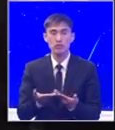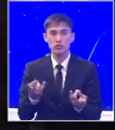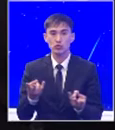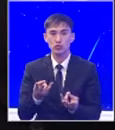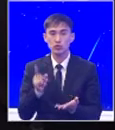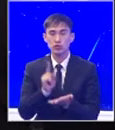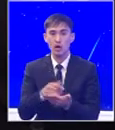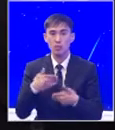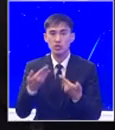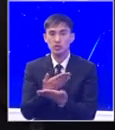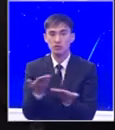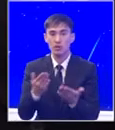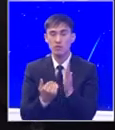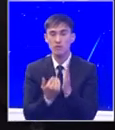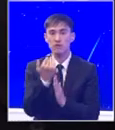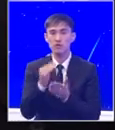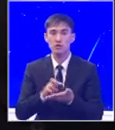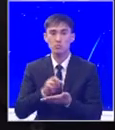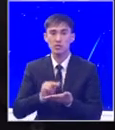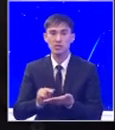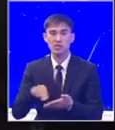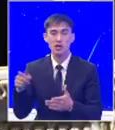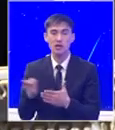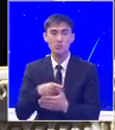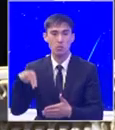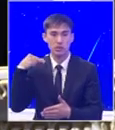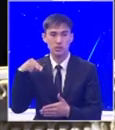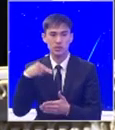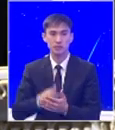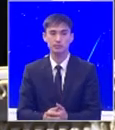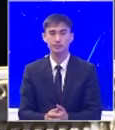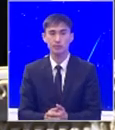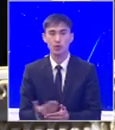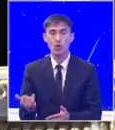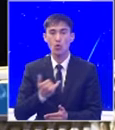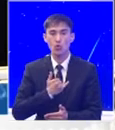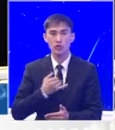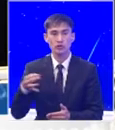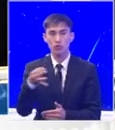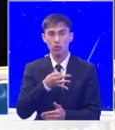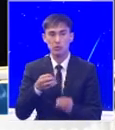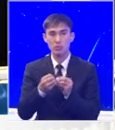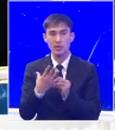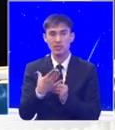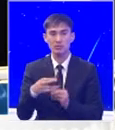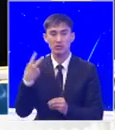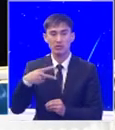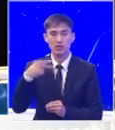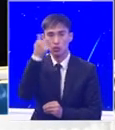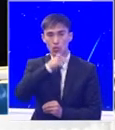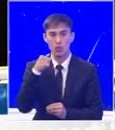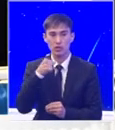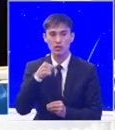бы выше, может быть, писать на имя президента. У нас в области с 15 по 20 годы